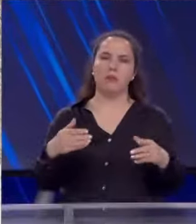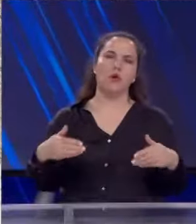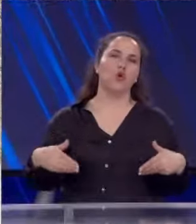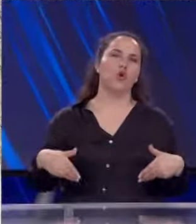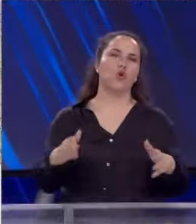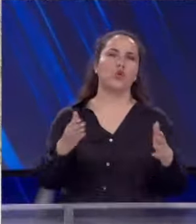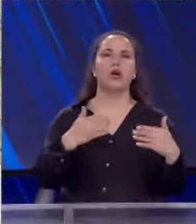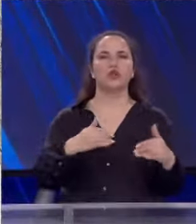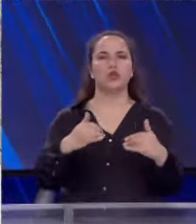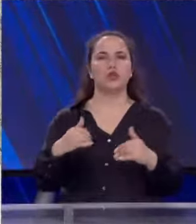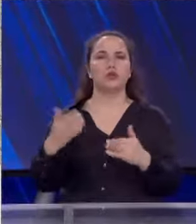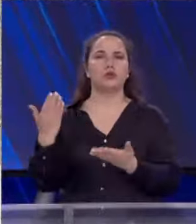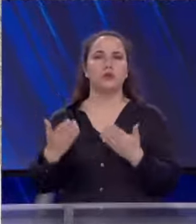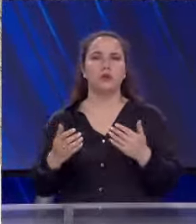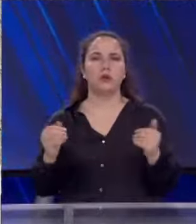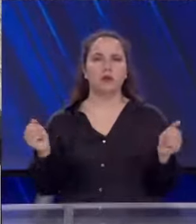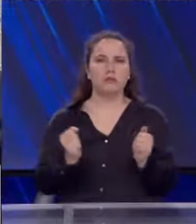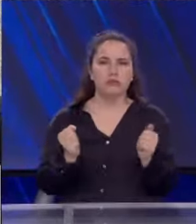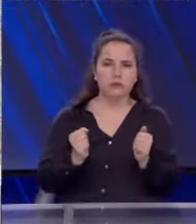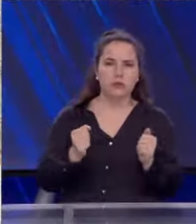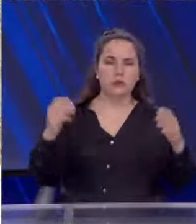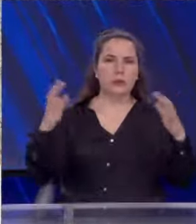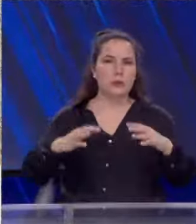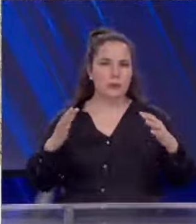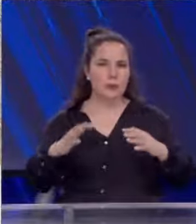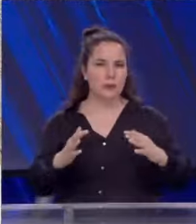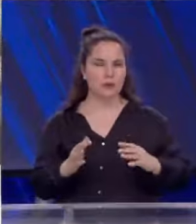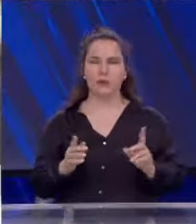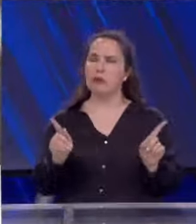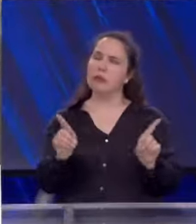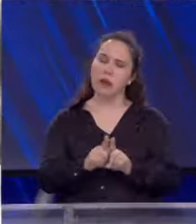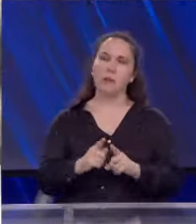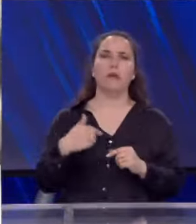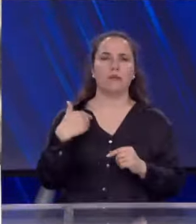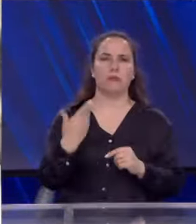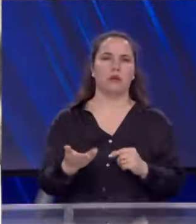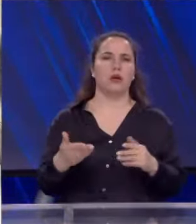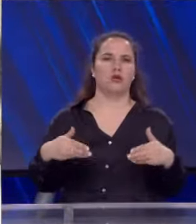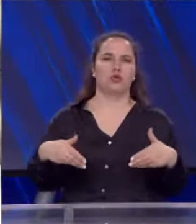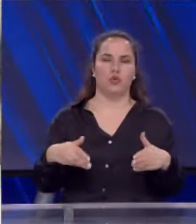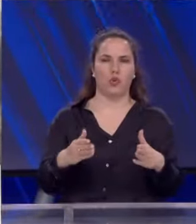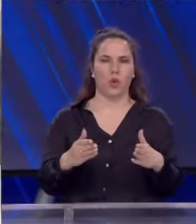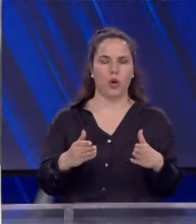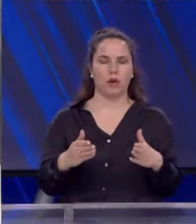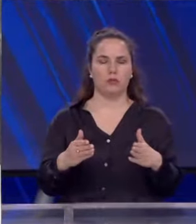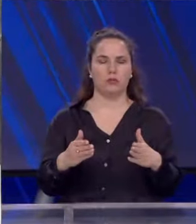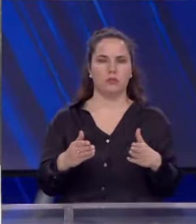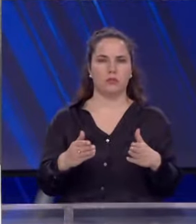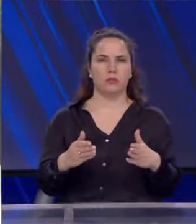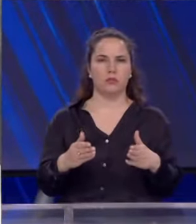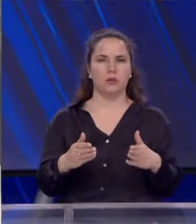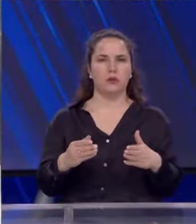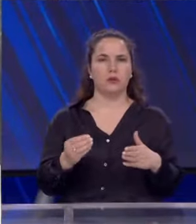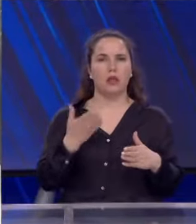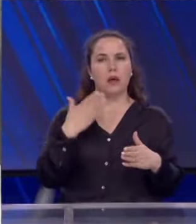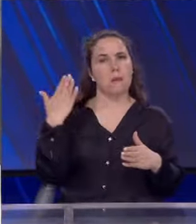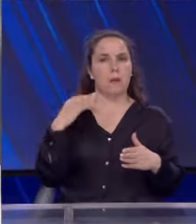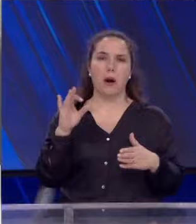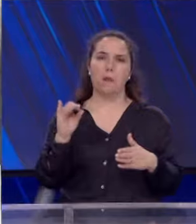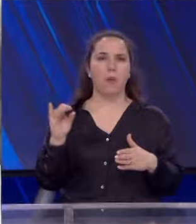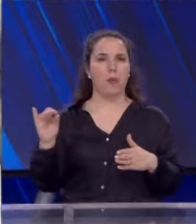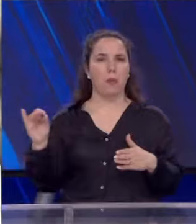rreshje shiu si ja bëni? Bulojmë kokë me organ, jedim në plasmas të tyre. Po asë një, ja, do ishin reguar, këto asë u reguar dhe këtu pengohesh